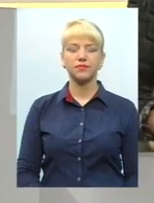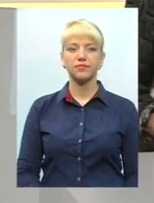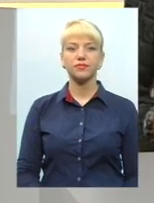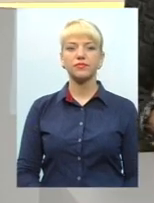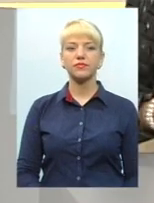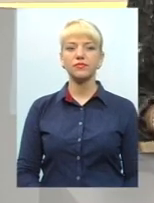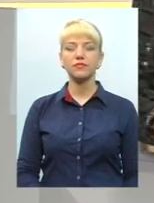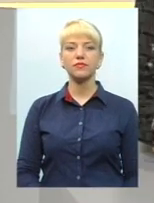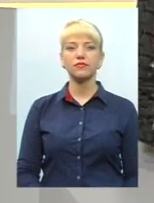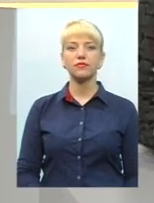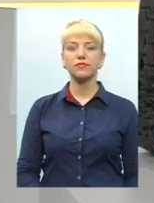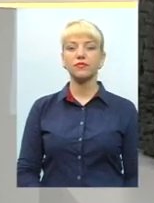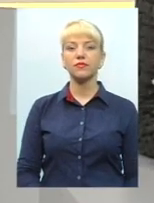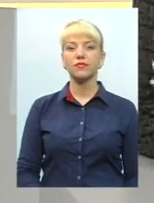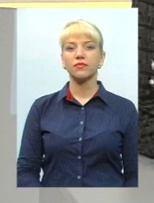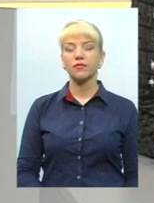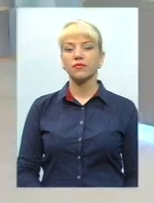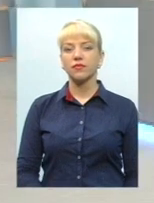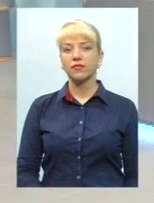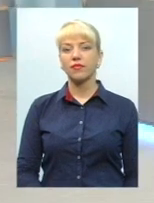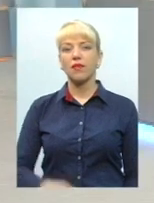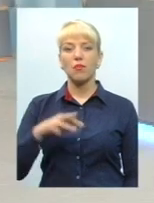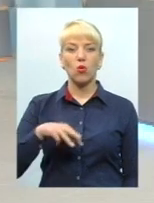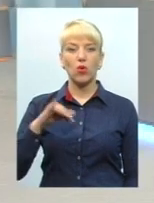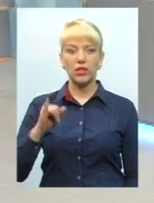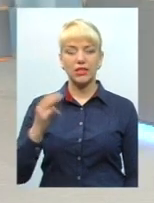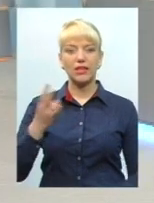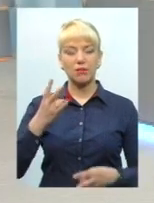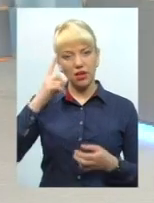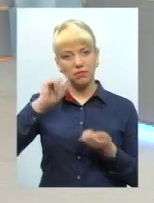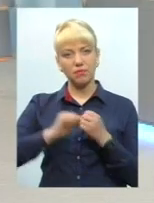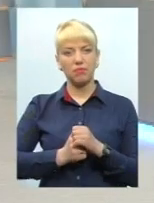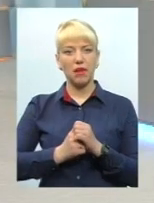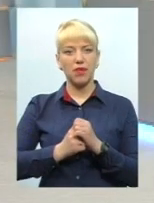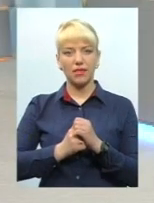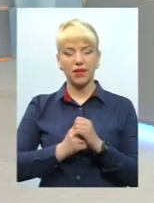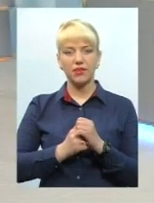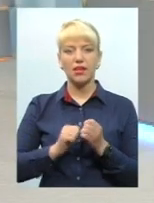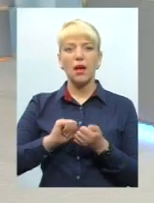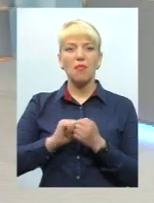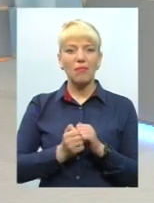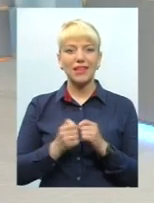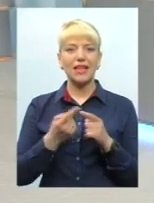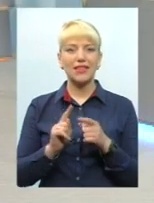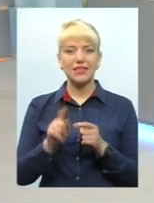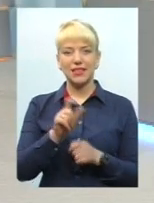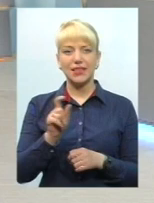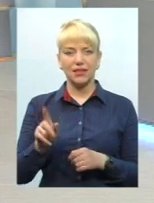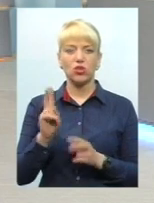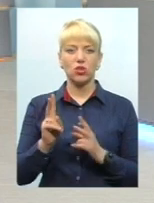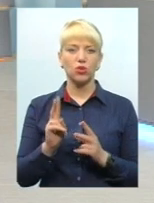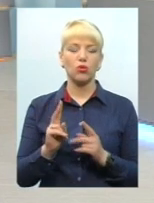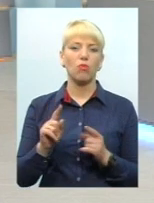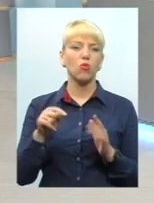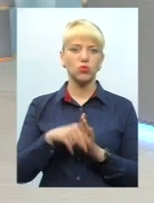Власне, Миколу Іллічу, а разом з тим, головне пам'ятати. Пам'ятати тих, хто, по суті, все